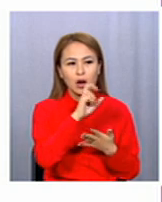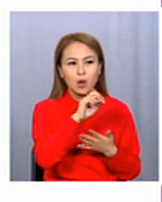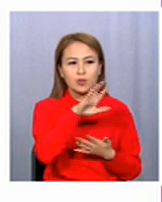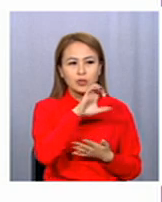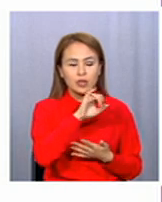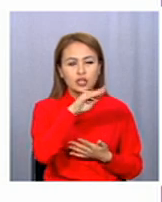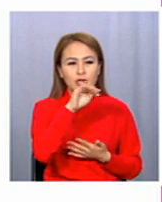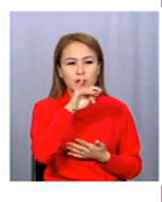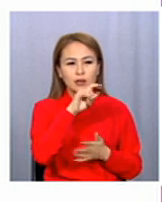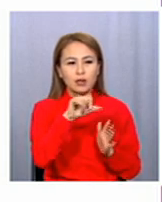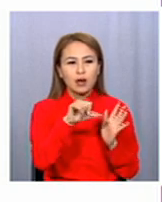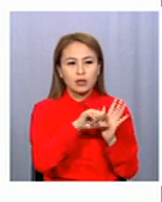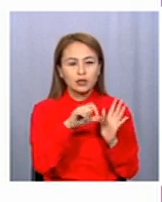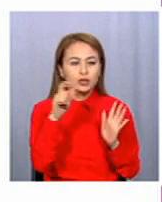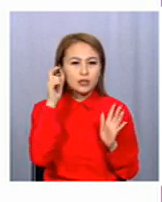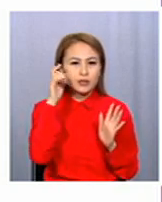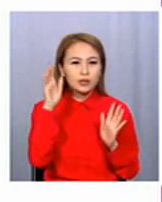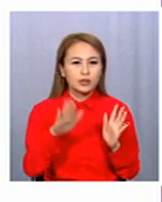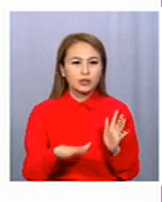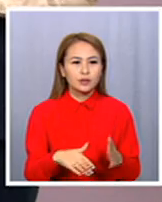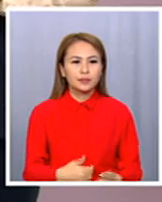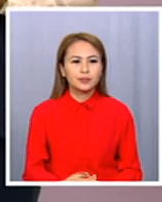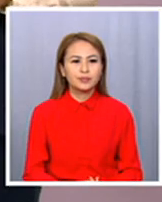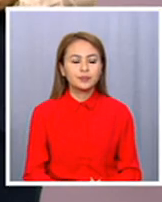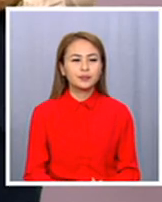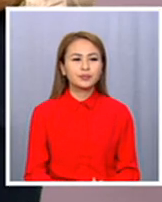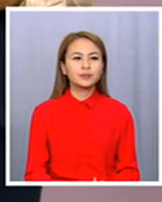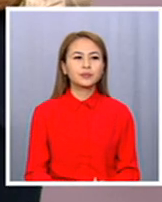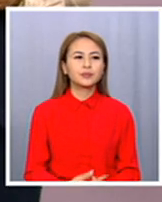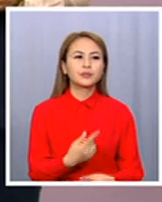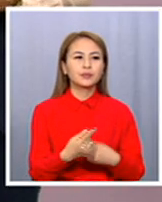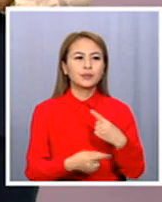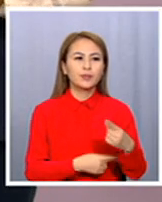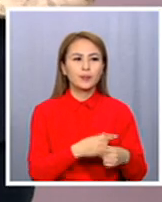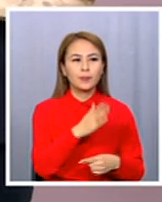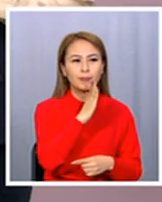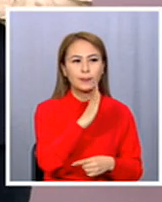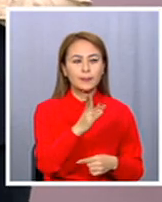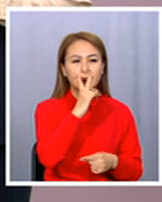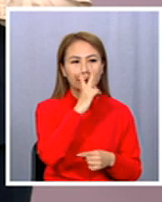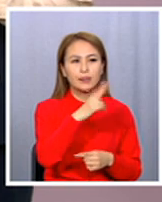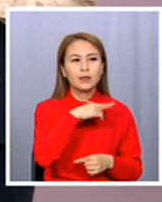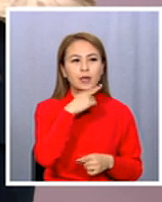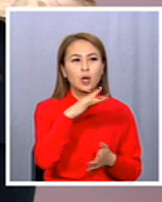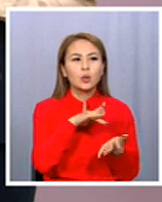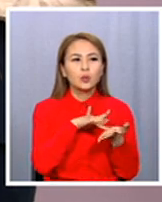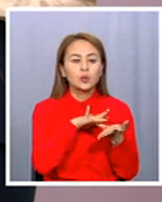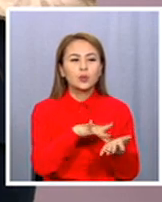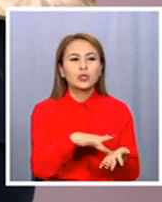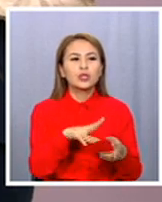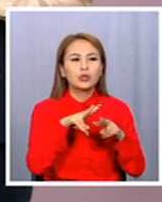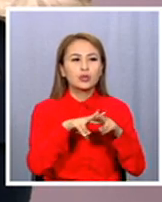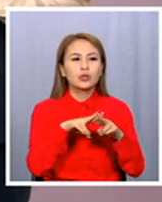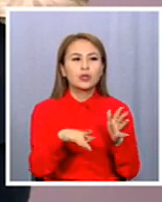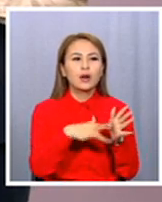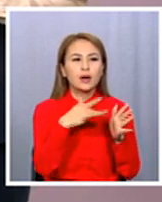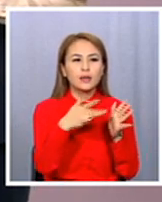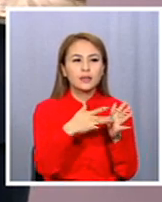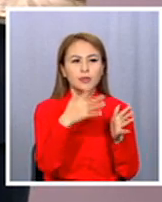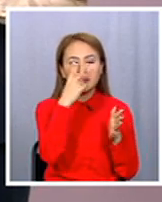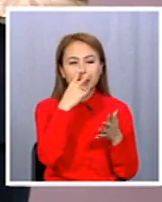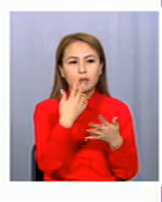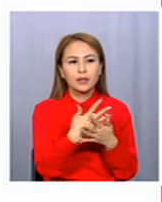Жарқыннан 6 жас кіші екен. Келесі В нұсқасына назарымызды аударайық. Туристер Нұрсұлтан